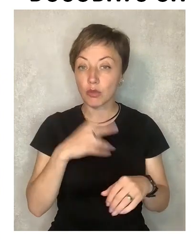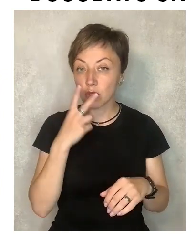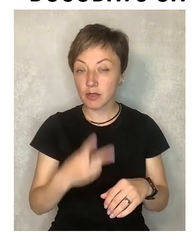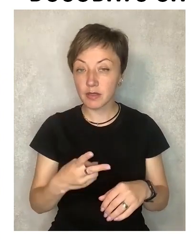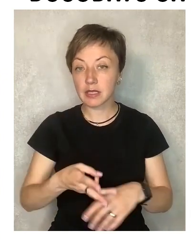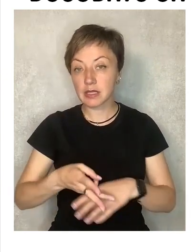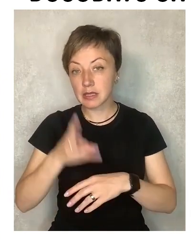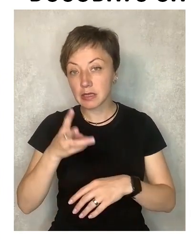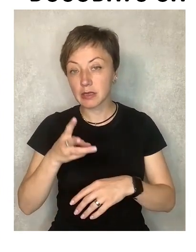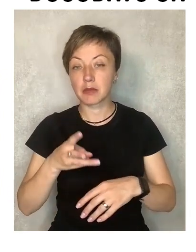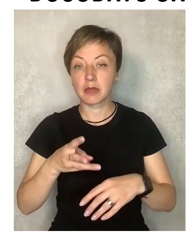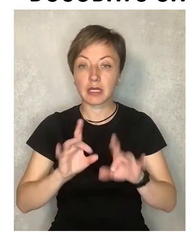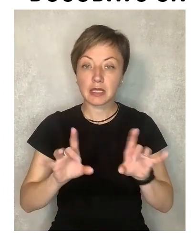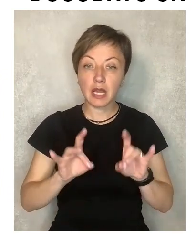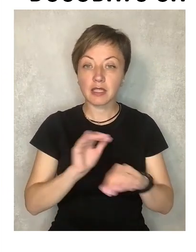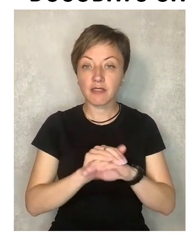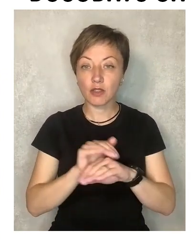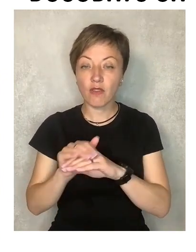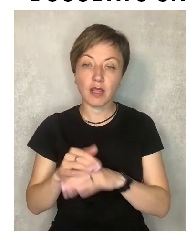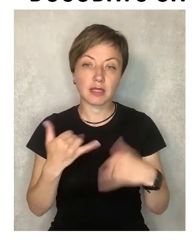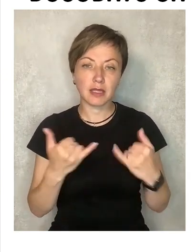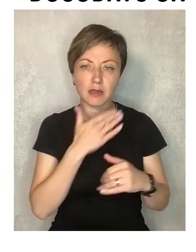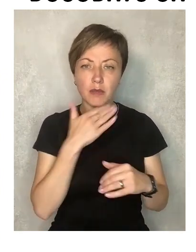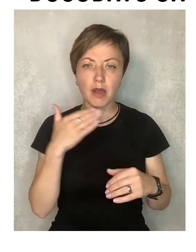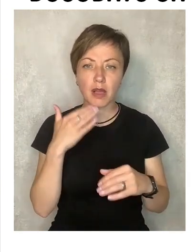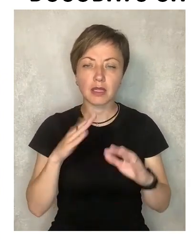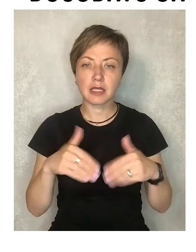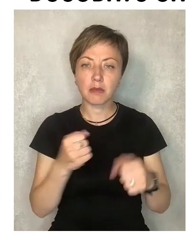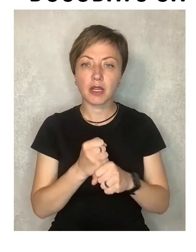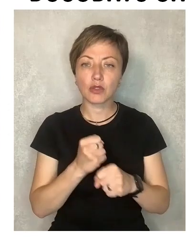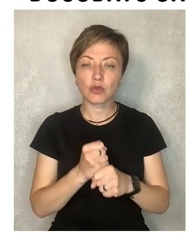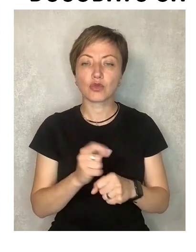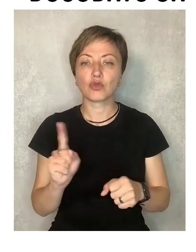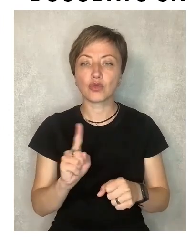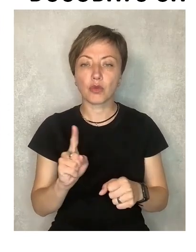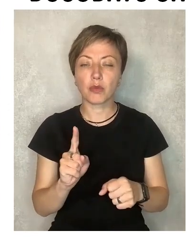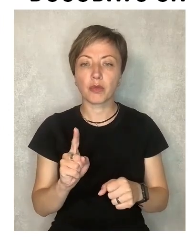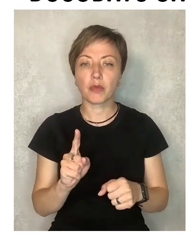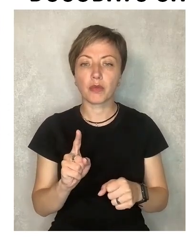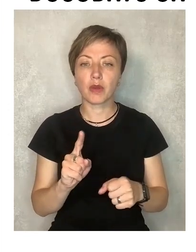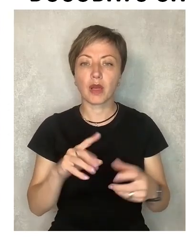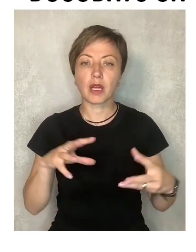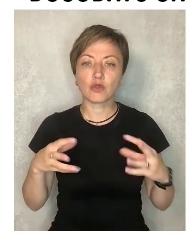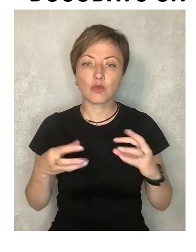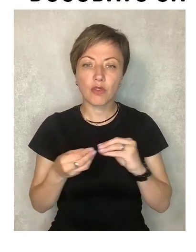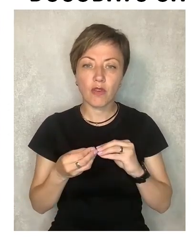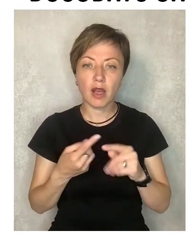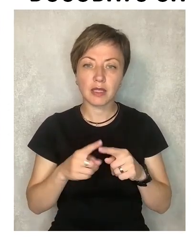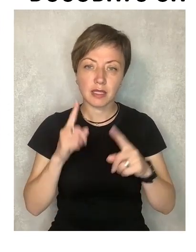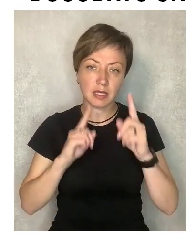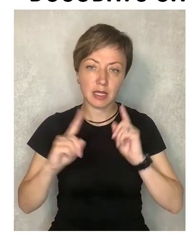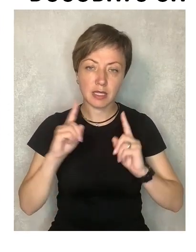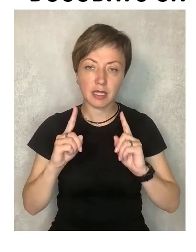трансляції, якось фіксувати. Зараз, я знаю, багато ініціатив працюють над тим, щоб робити там, резюмувати ці засідання і якось,